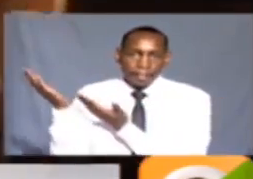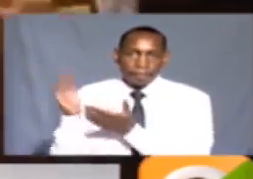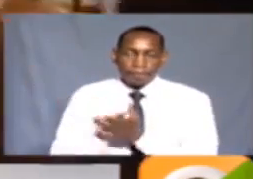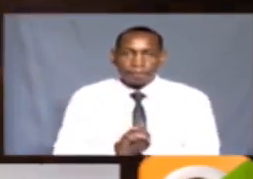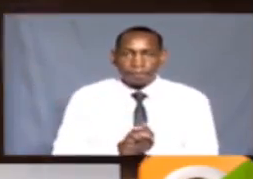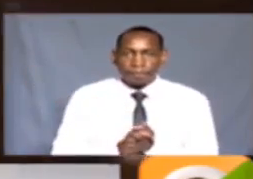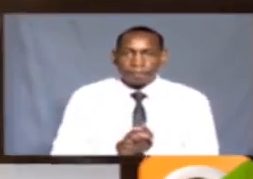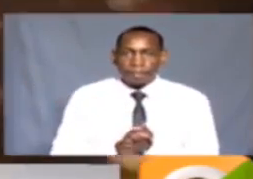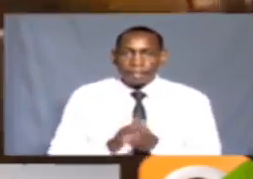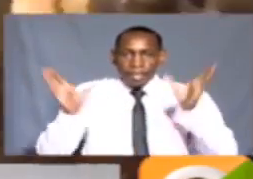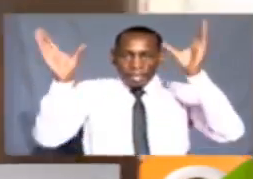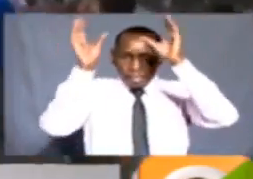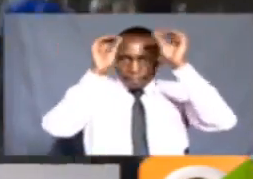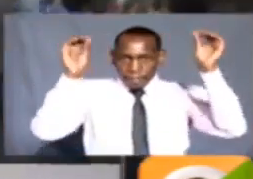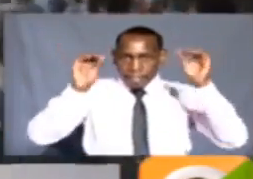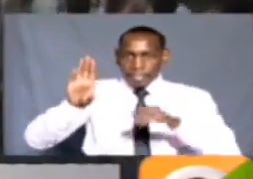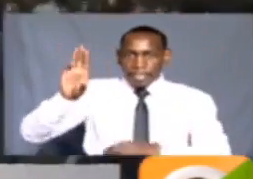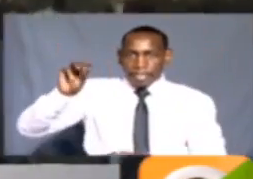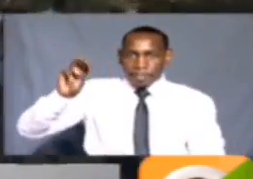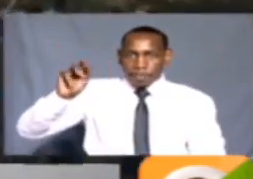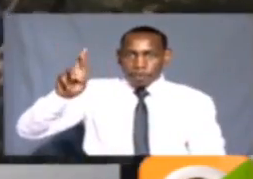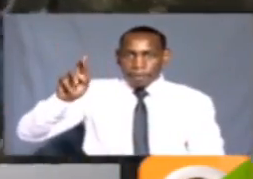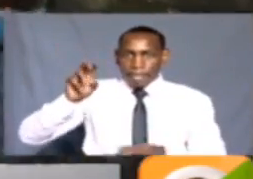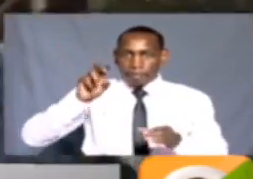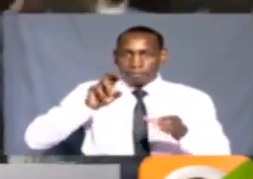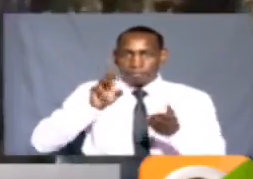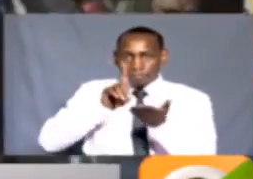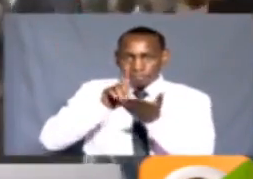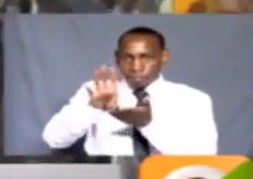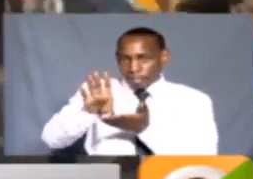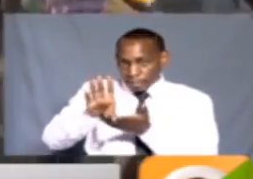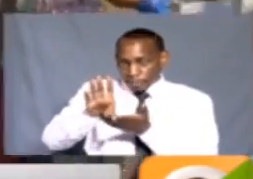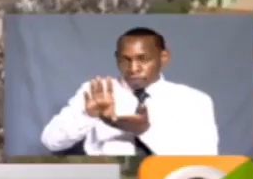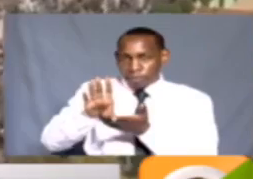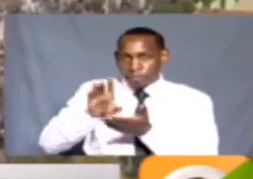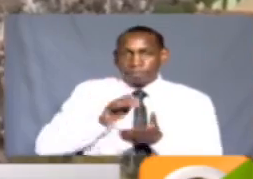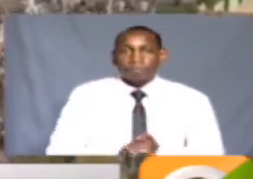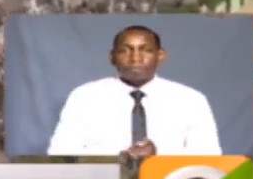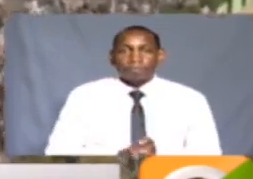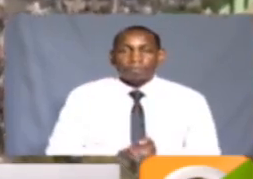hatimaye Rais Omar Al-bashir ameng'olewa kutoka mamlakani.